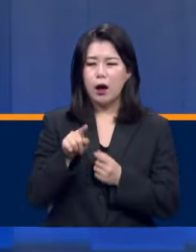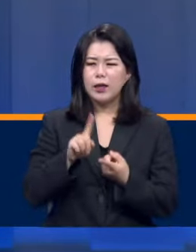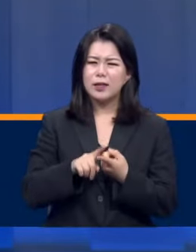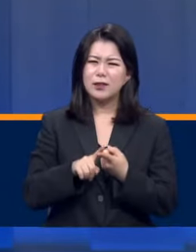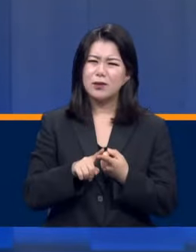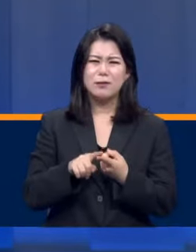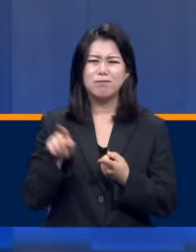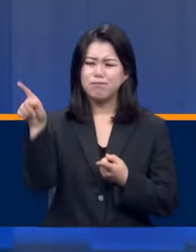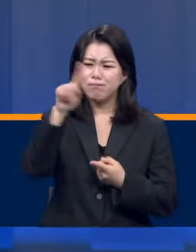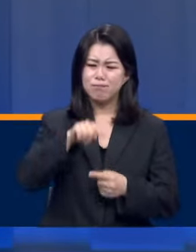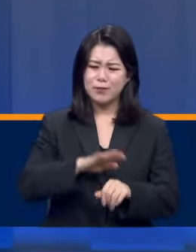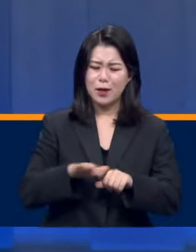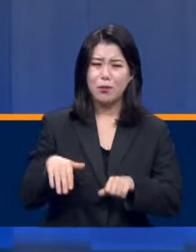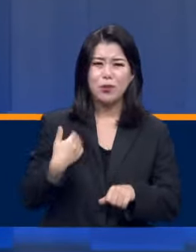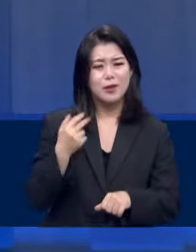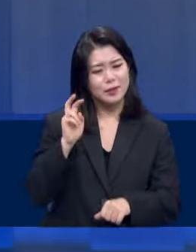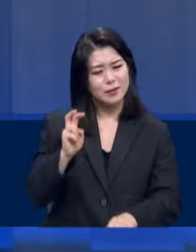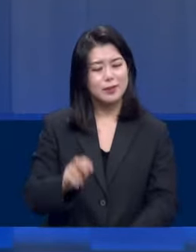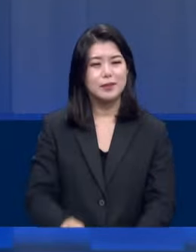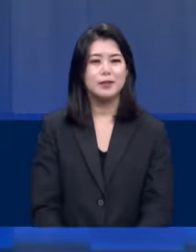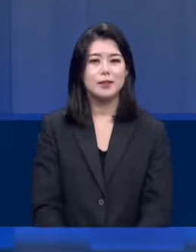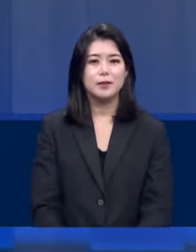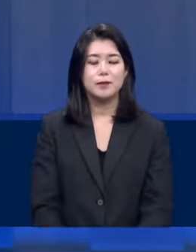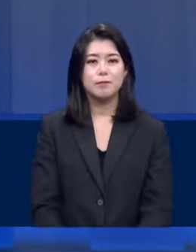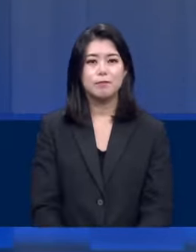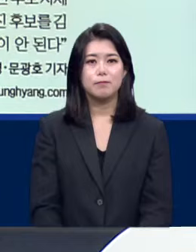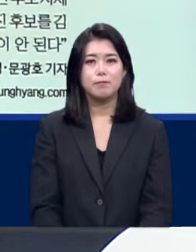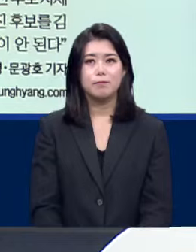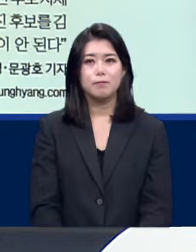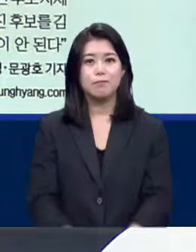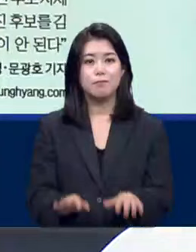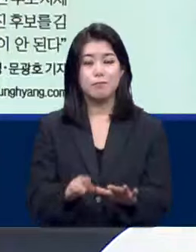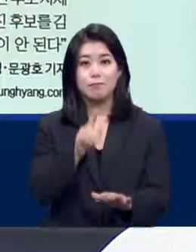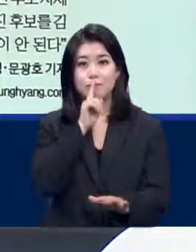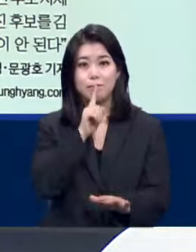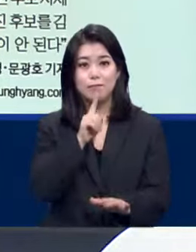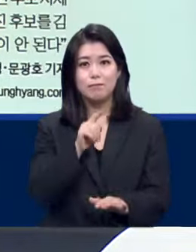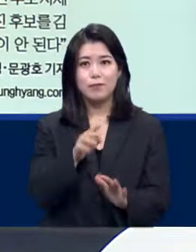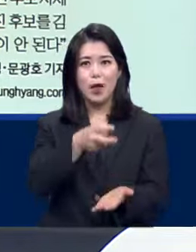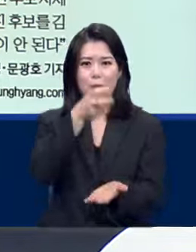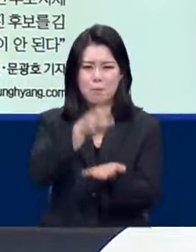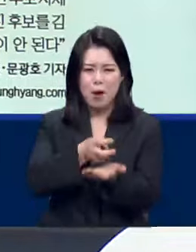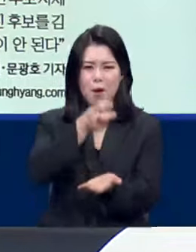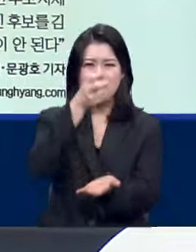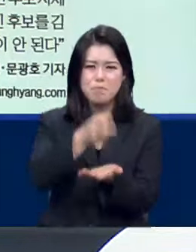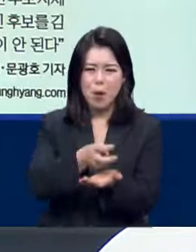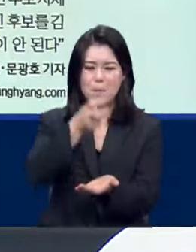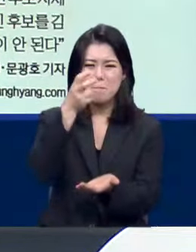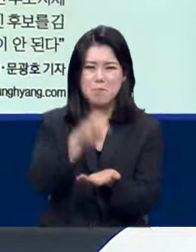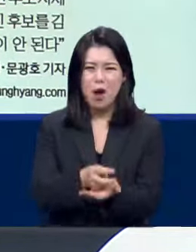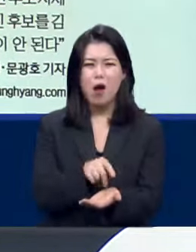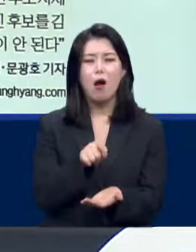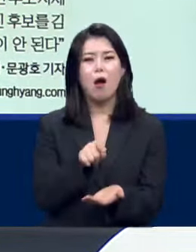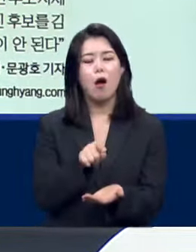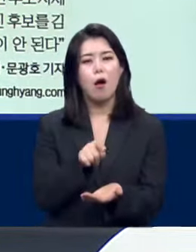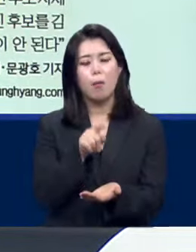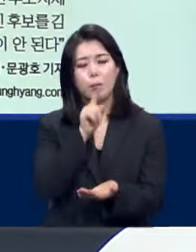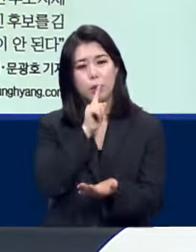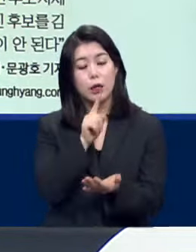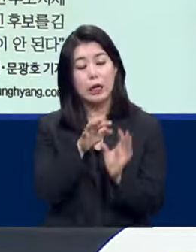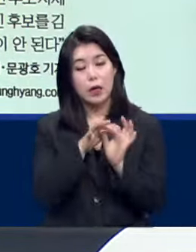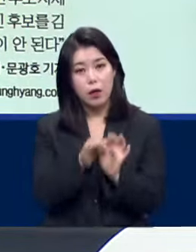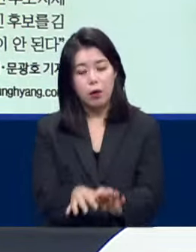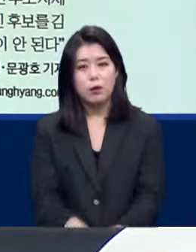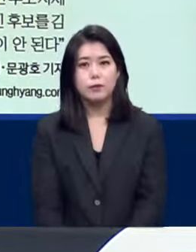좀 파악하지 못하고 있는 것 아닌가라는 우려는 듭니다네 지금 저희가 얘기를 하는데 계속 이게 법적으로는 얘기가 계속 지금 등장을